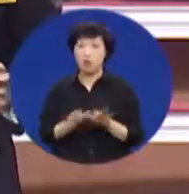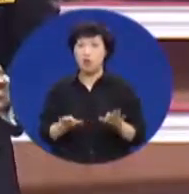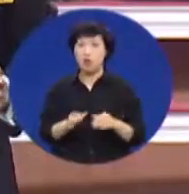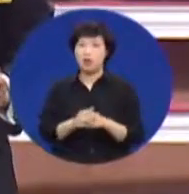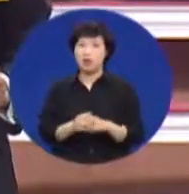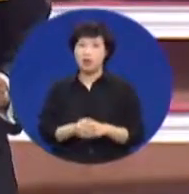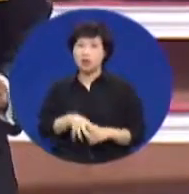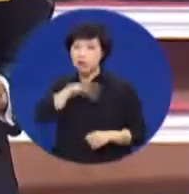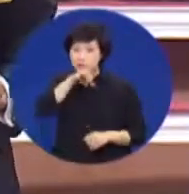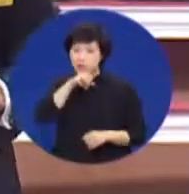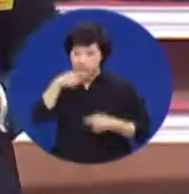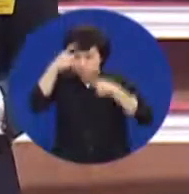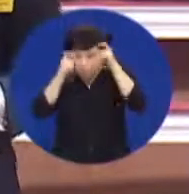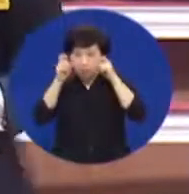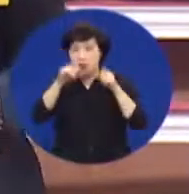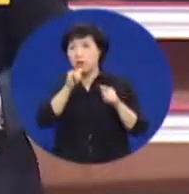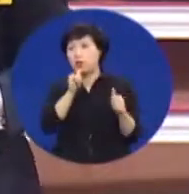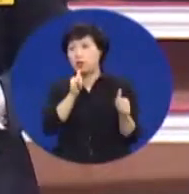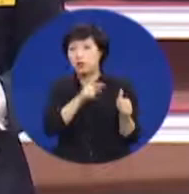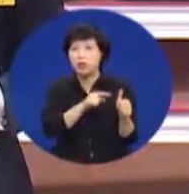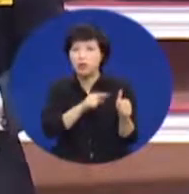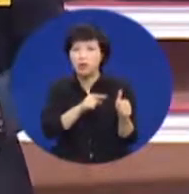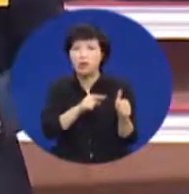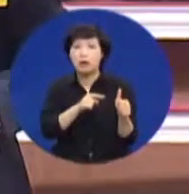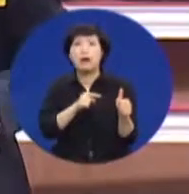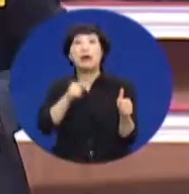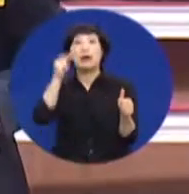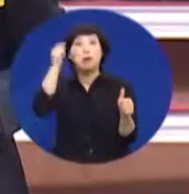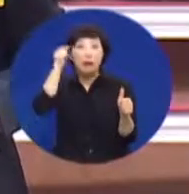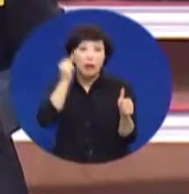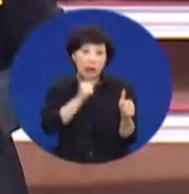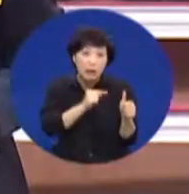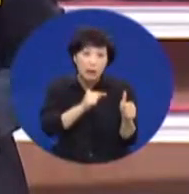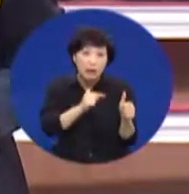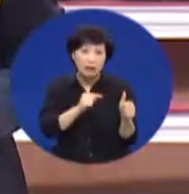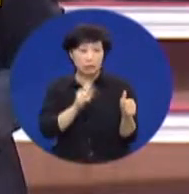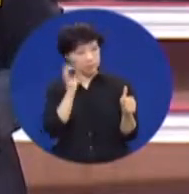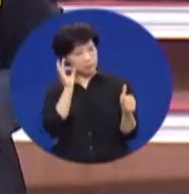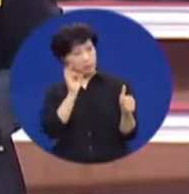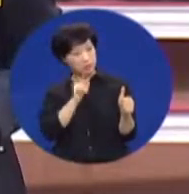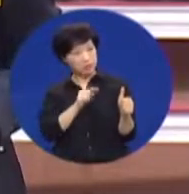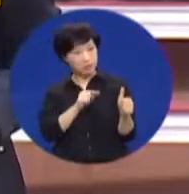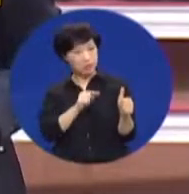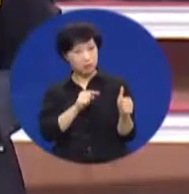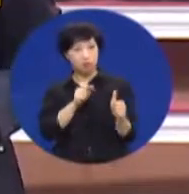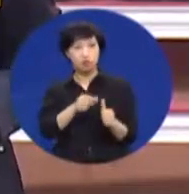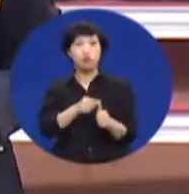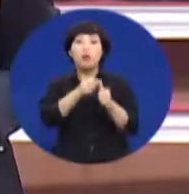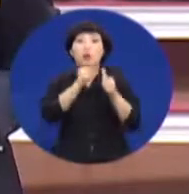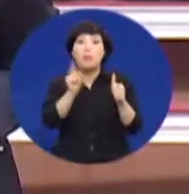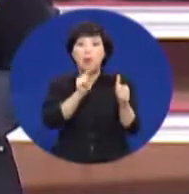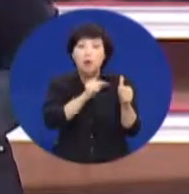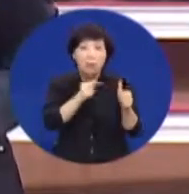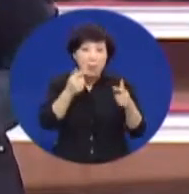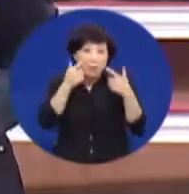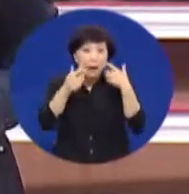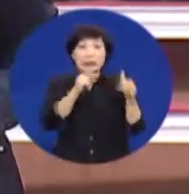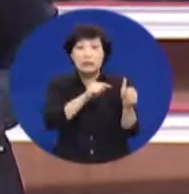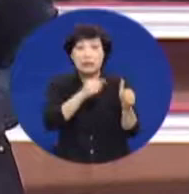불만의 소리, 불평의 소리. 아직 저 사람 구원이